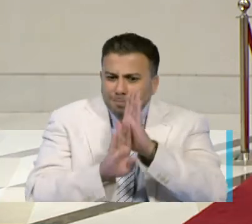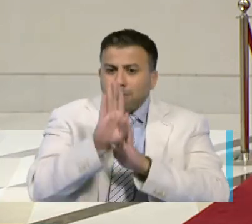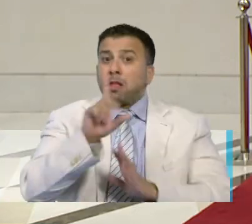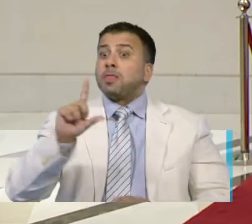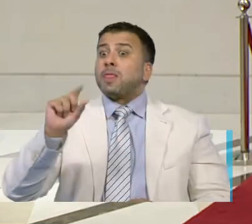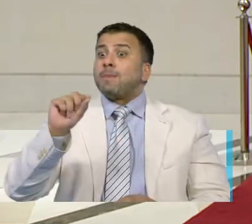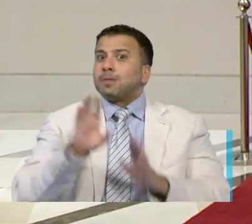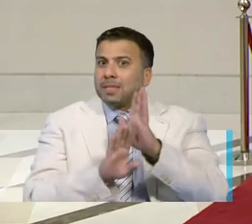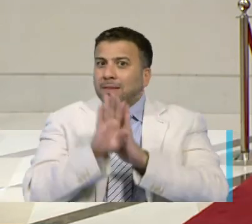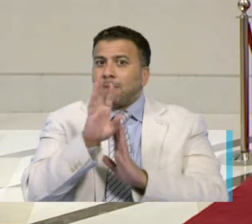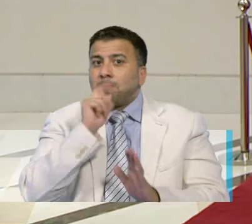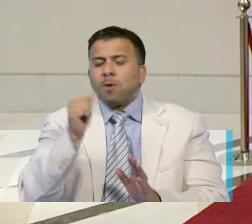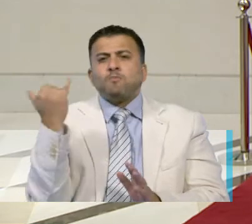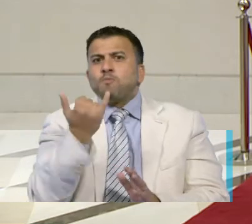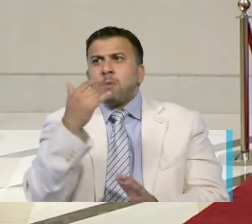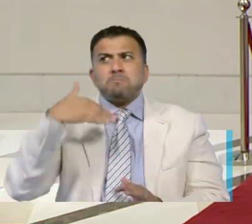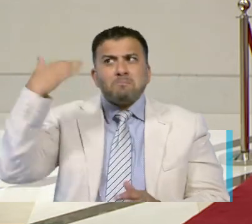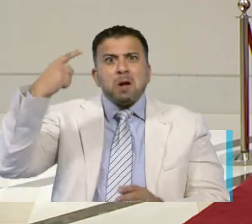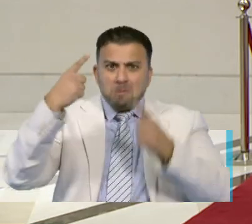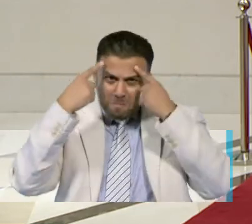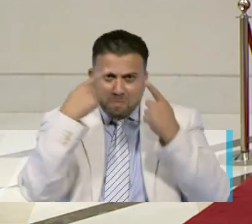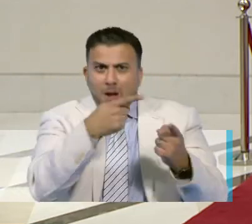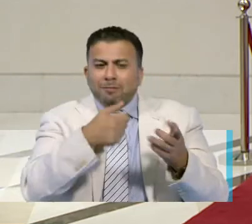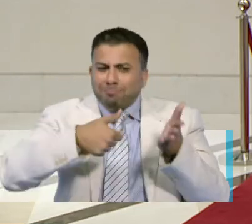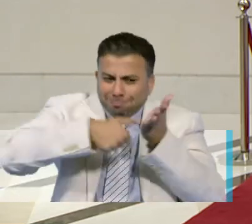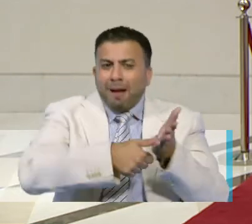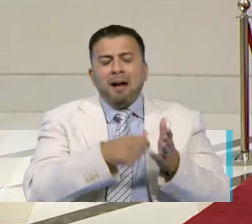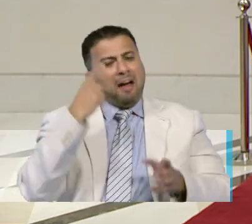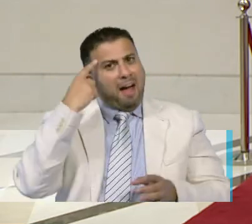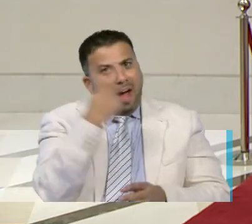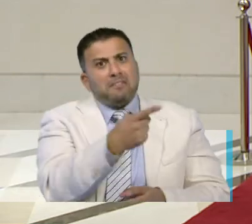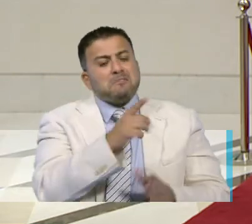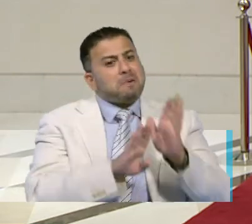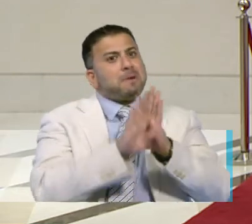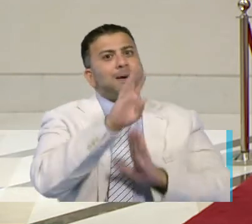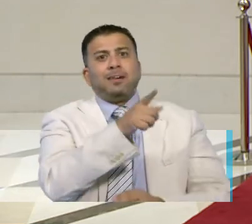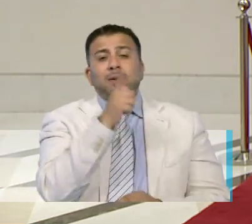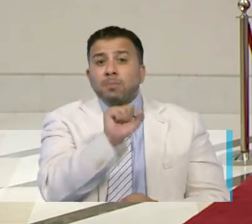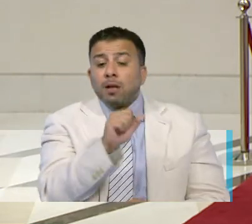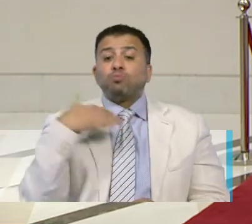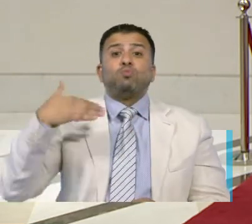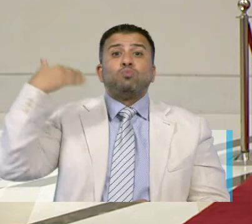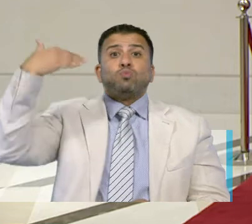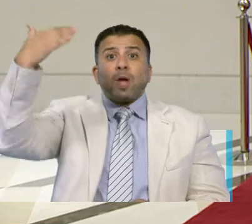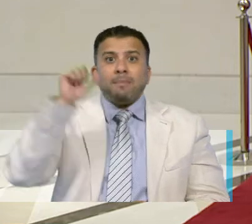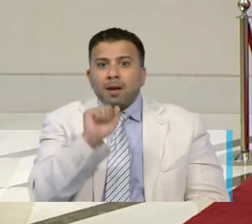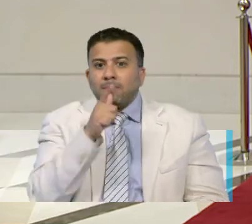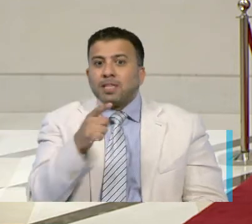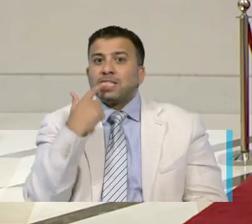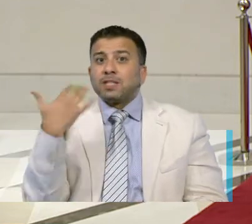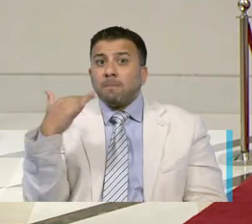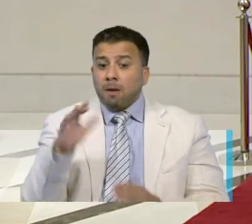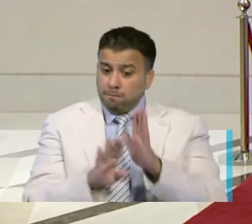الطريق وترك بصمة جميلة بهذا الطريق، وتجهيز المستقبل للأجيال الجاية بصناعة شركات